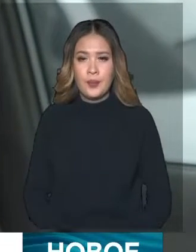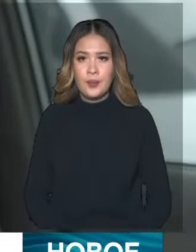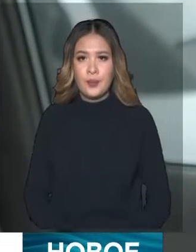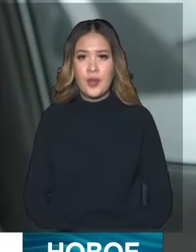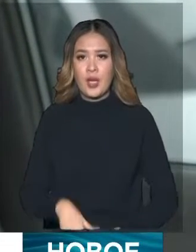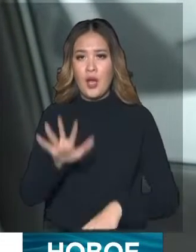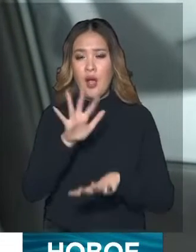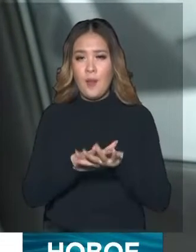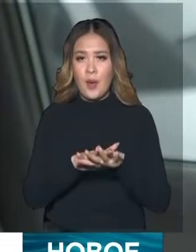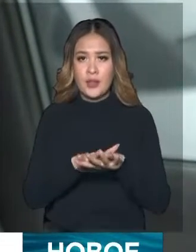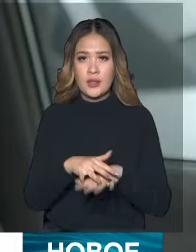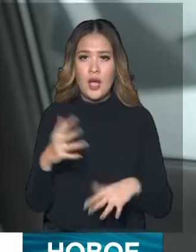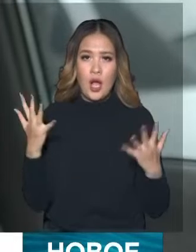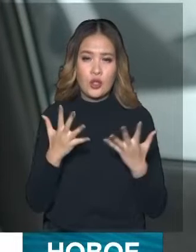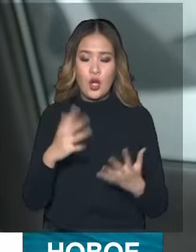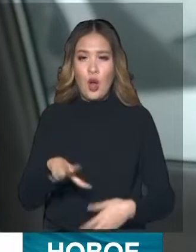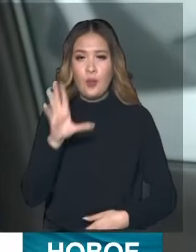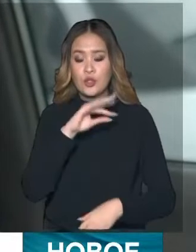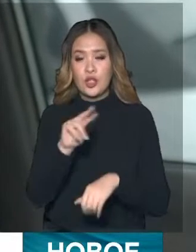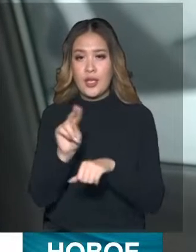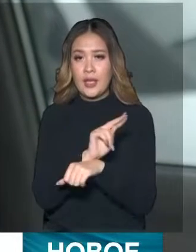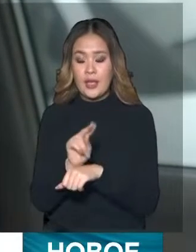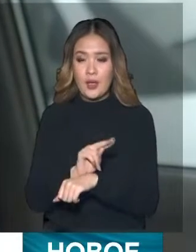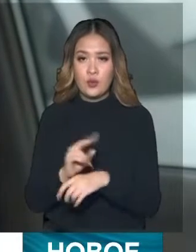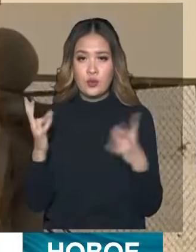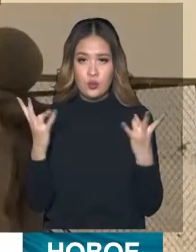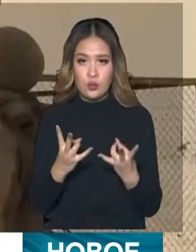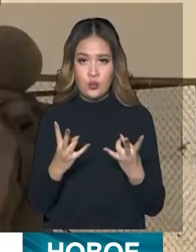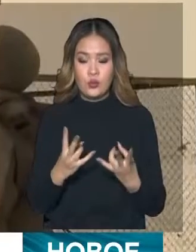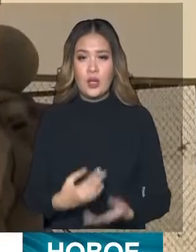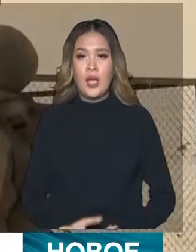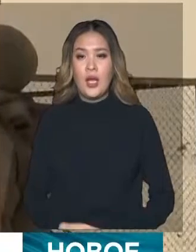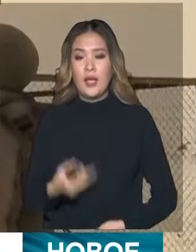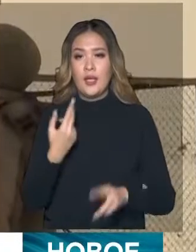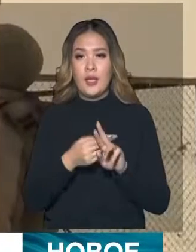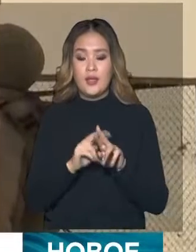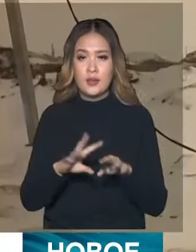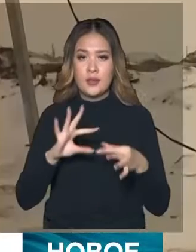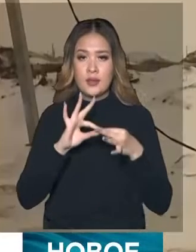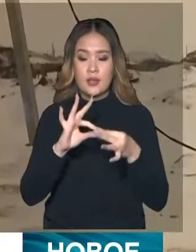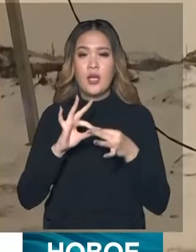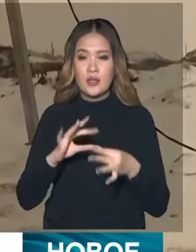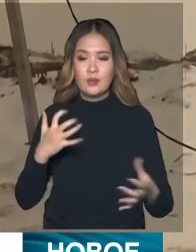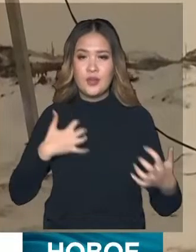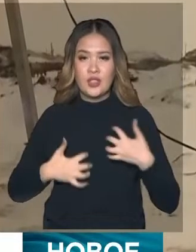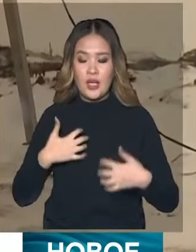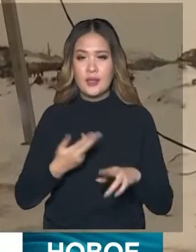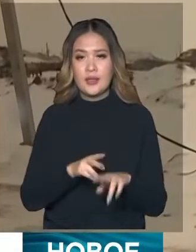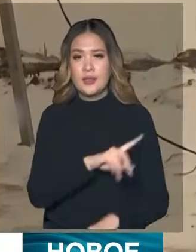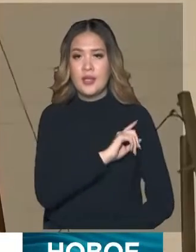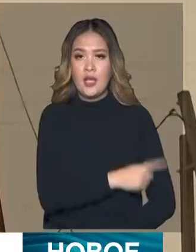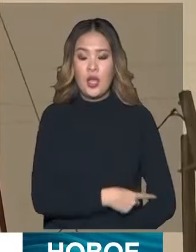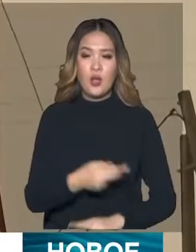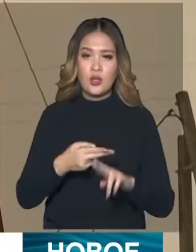Энергетическая компания, которая должна ремонтировать и устранять это вовремя. В электросетевой компании спешат заверить, все силы и средства